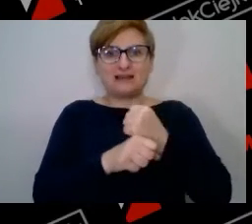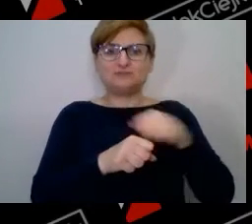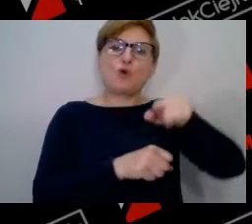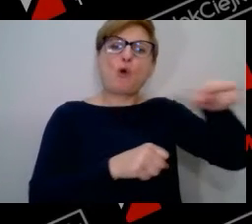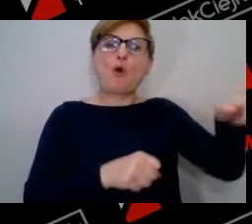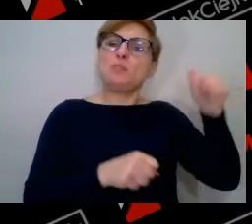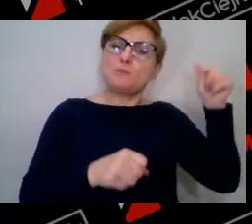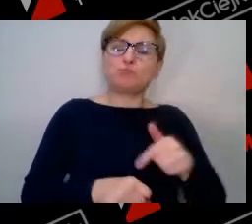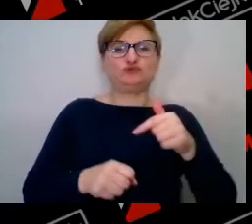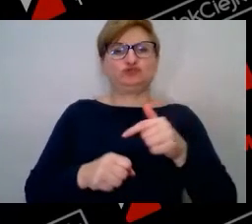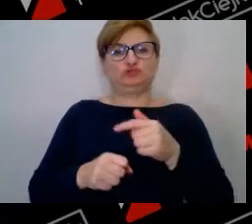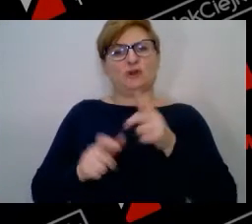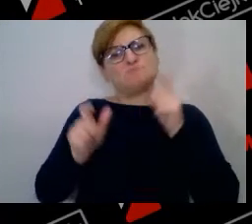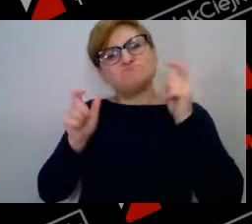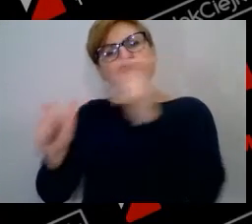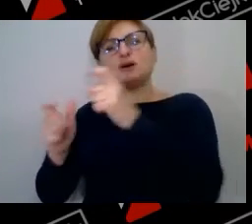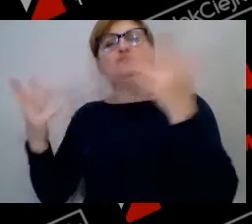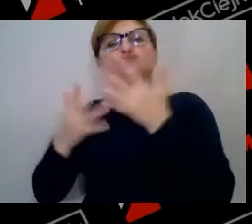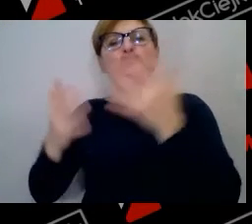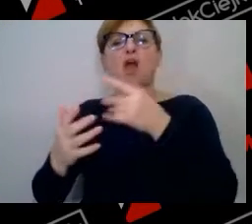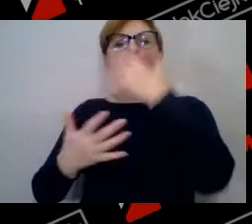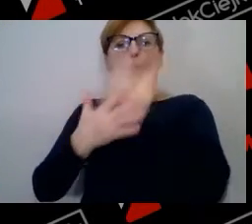wyzysk.